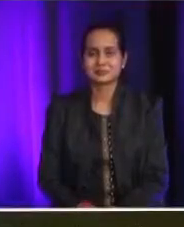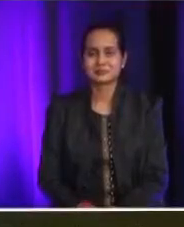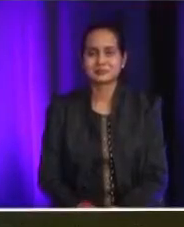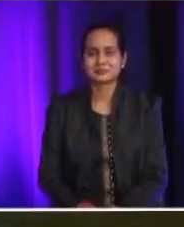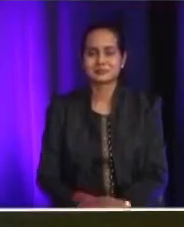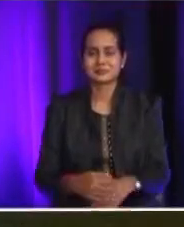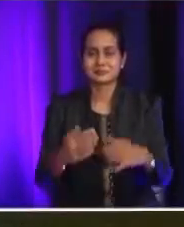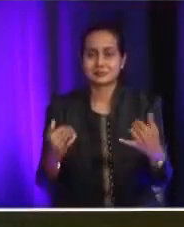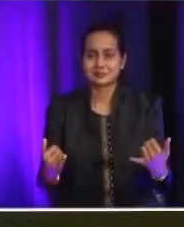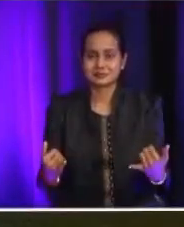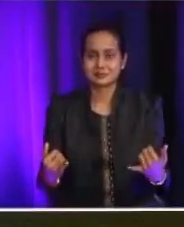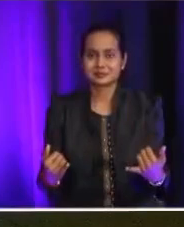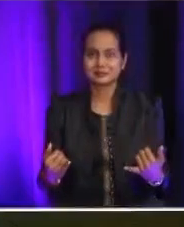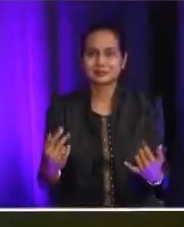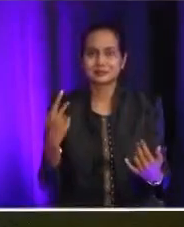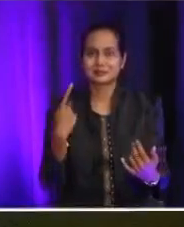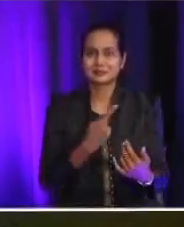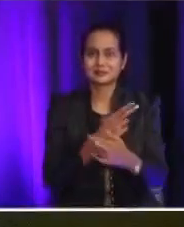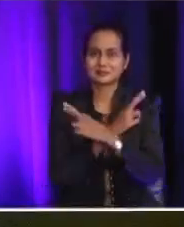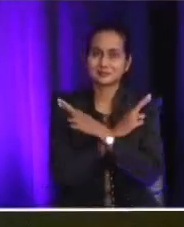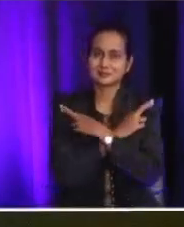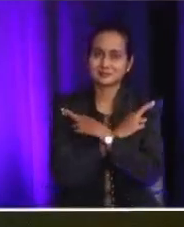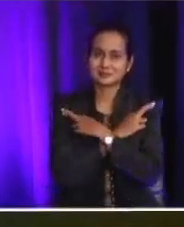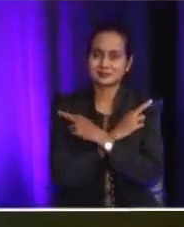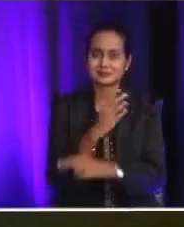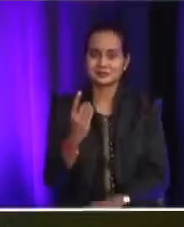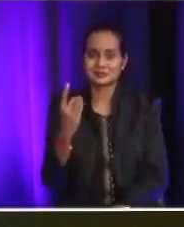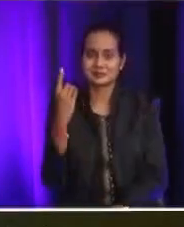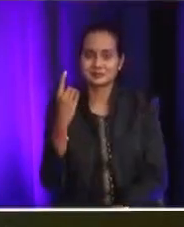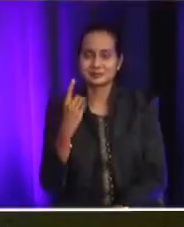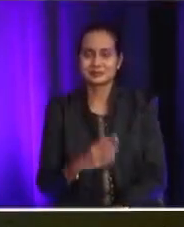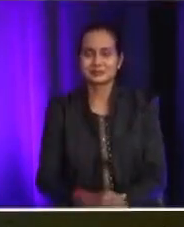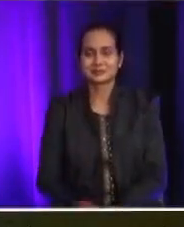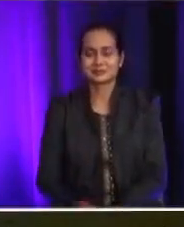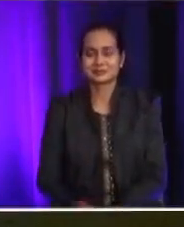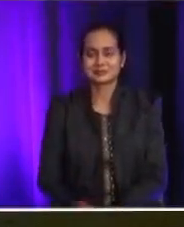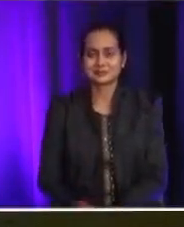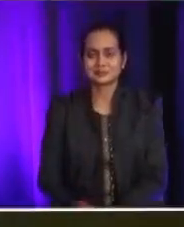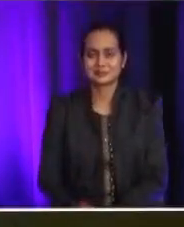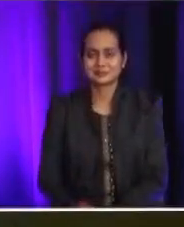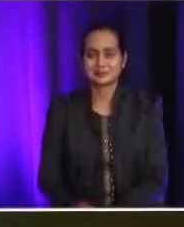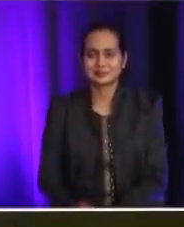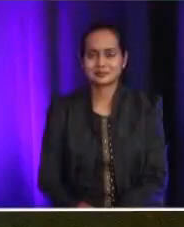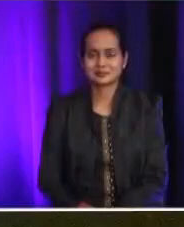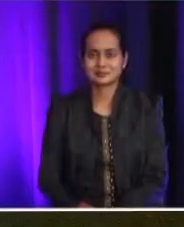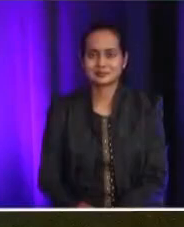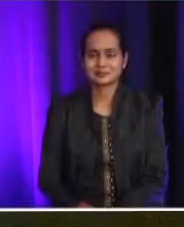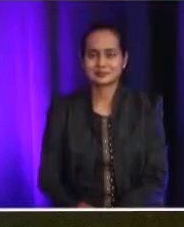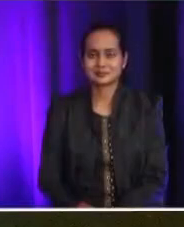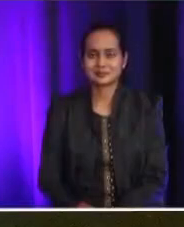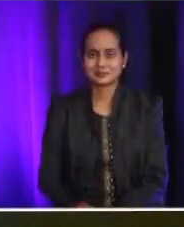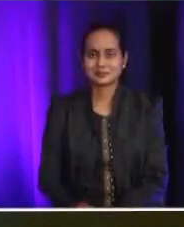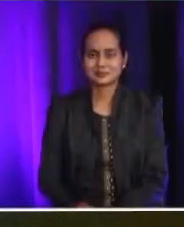dulu dah ke ni cikgu? Ya, betul. Itu sebenarnya. Waktu rehat kita dera murid-murid kita untuk membaca. Bukan dera, maksud cikgu